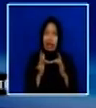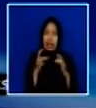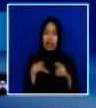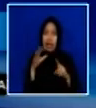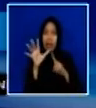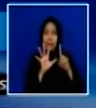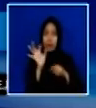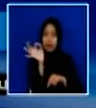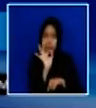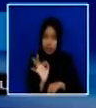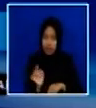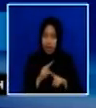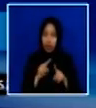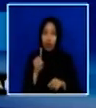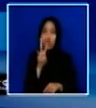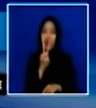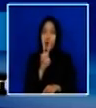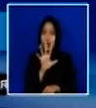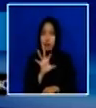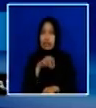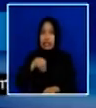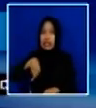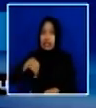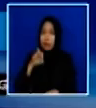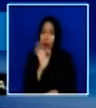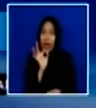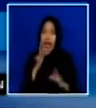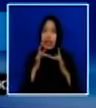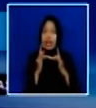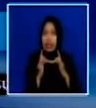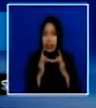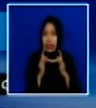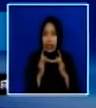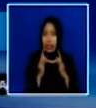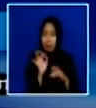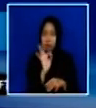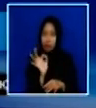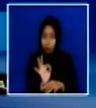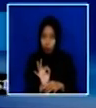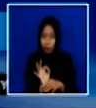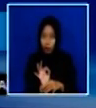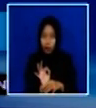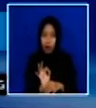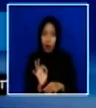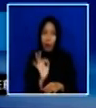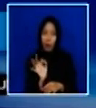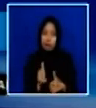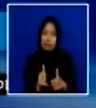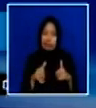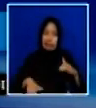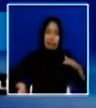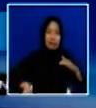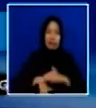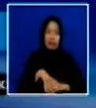15% atau sekitar 25 Desa Jadi kami belum bisa maksimal untuk memaksa untuk